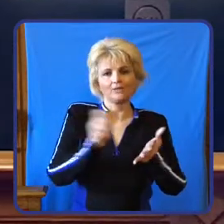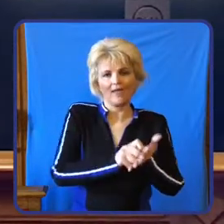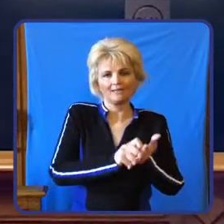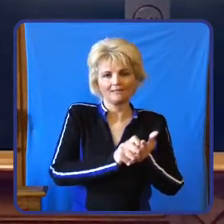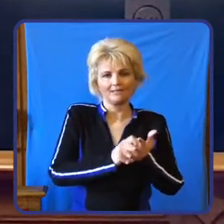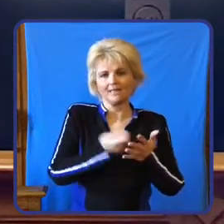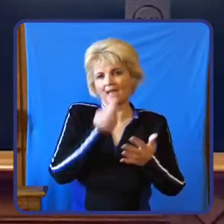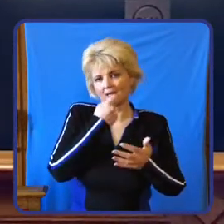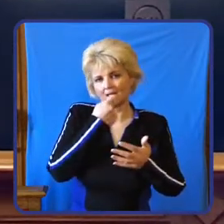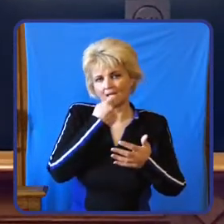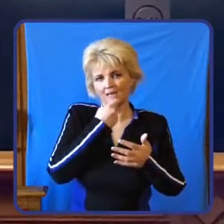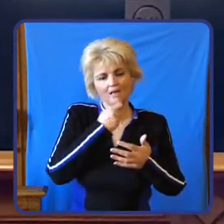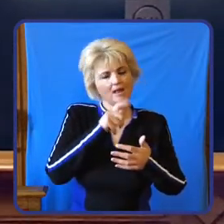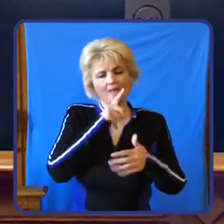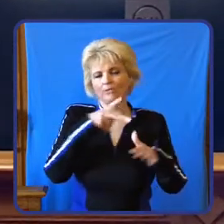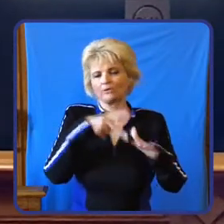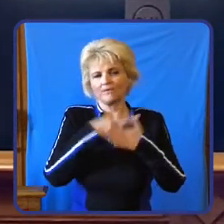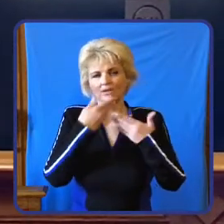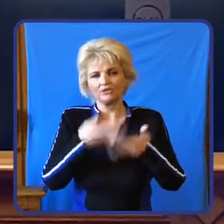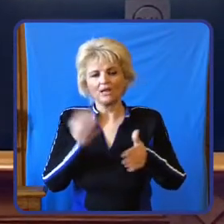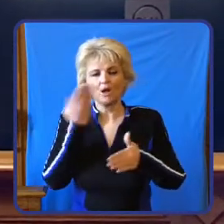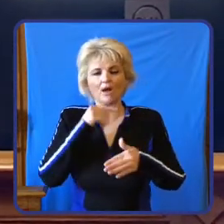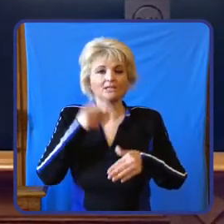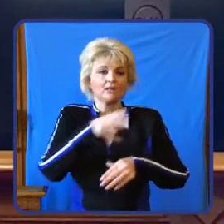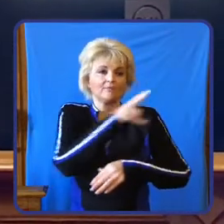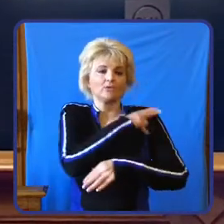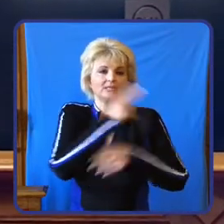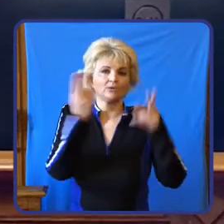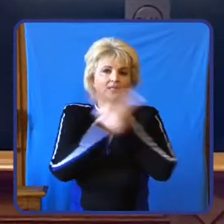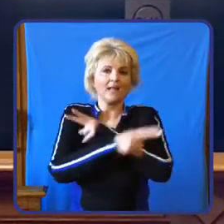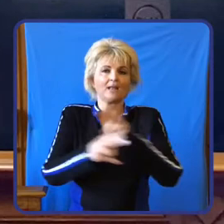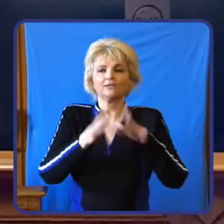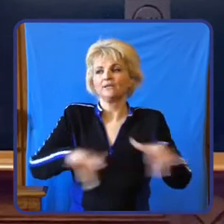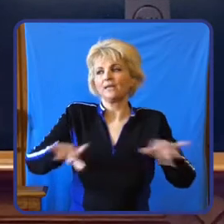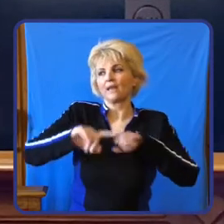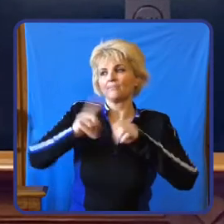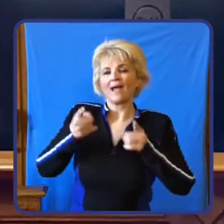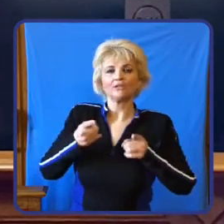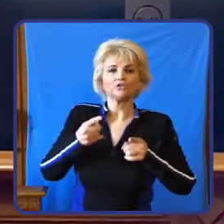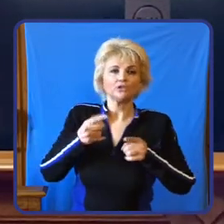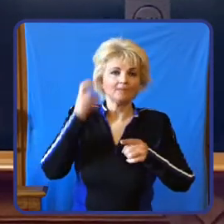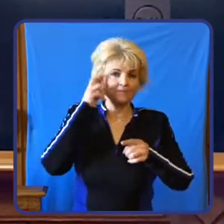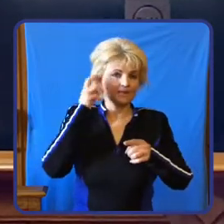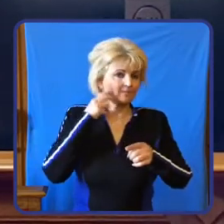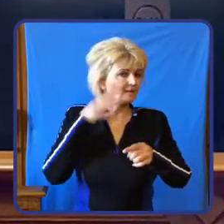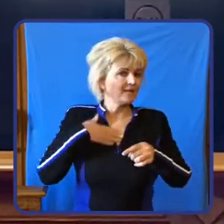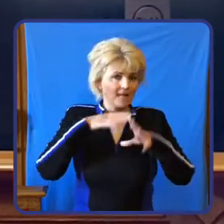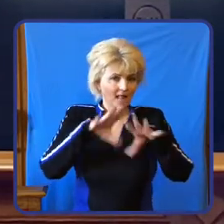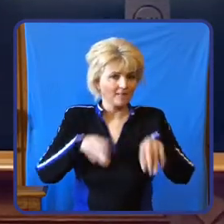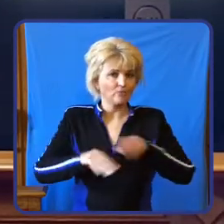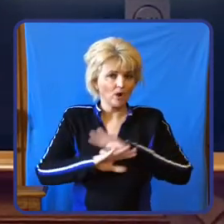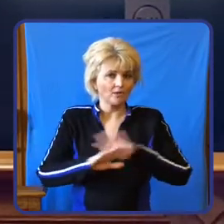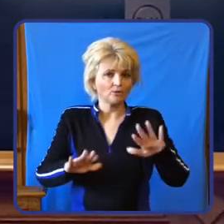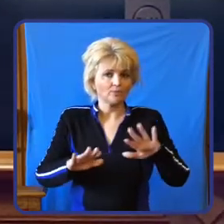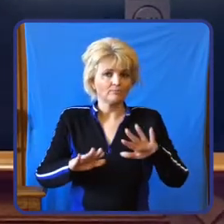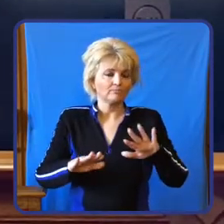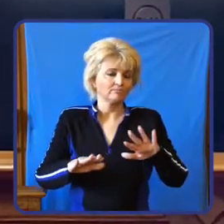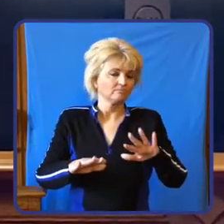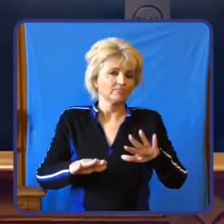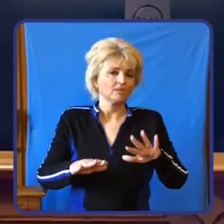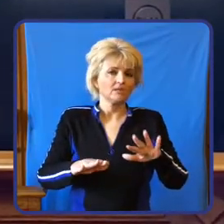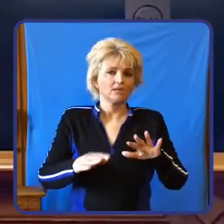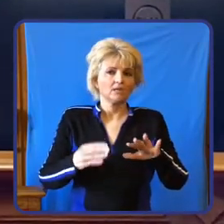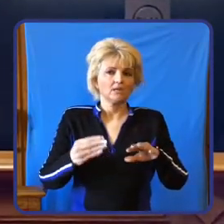Jó, tehát itt nem fognak zavarni senkit. Ha ezt a funkciót ellátná a téren bármelyik másik műintézmény, én azt is elfogadnám, valamiért ezt nem látja el,